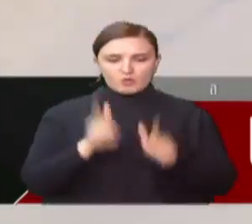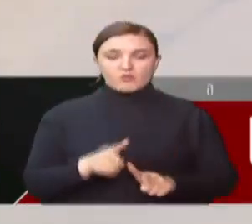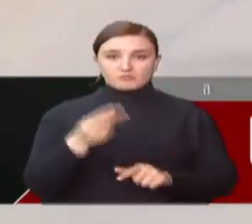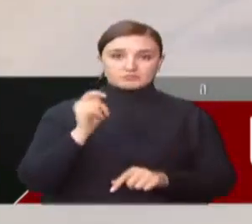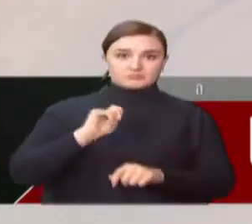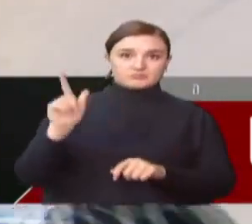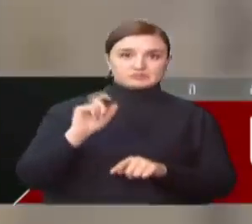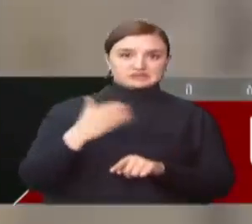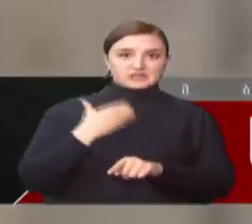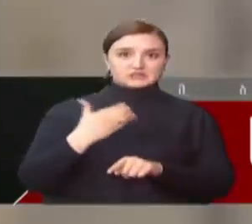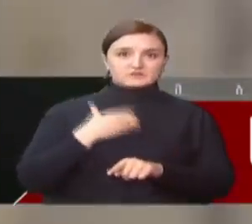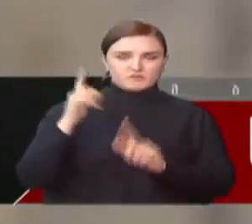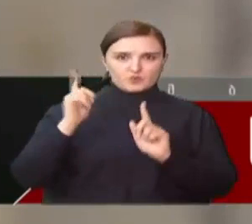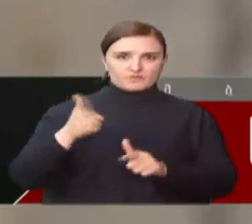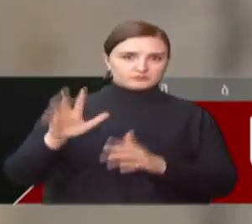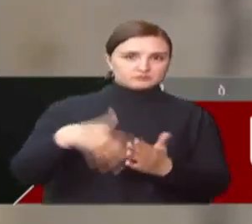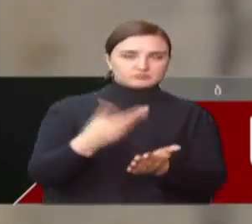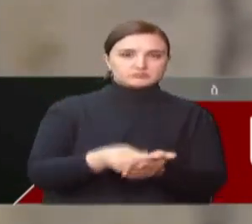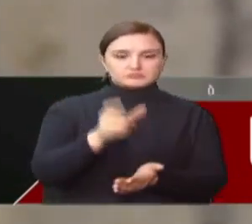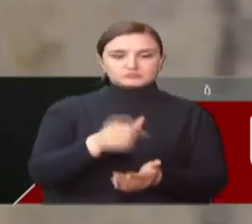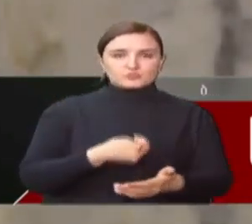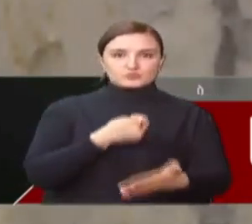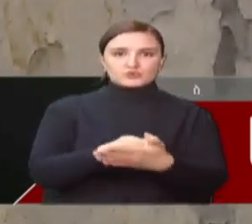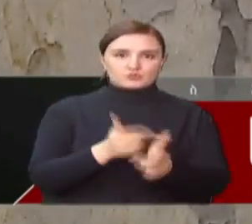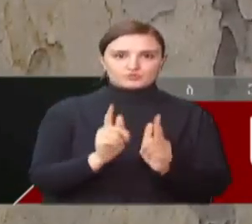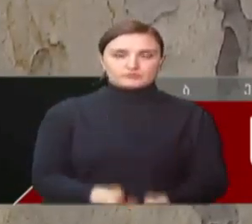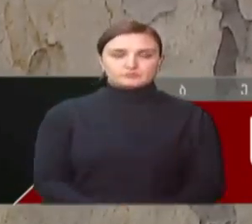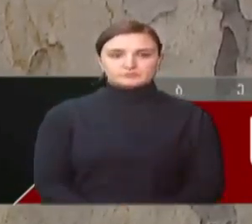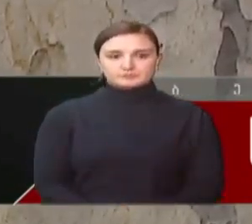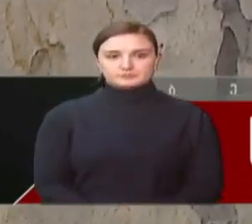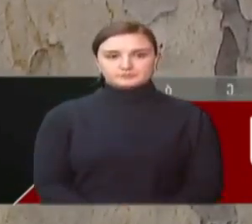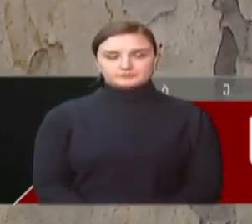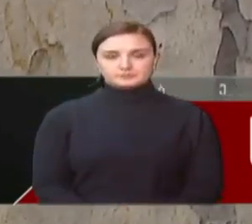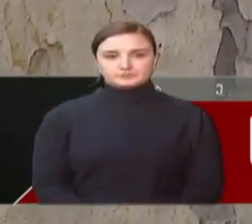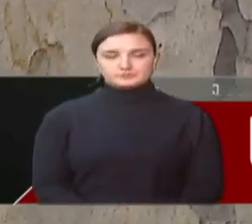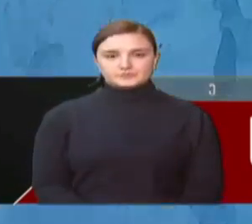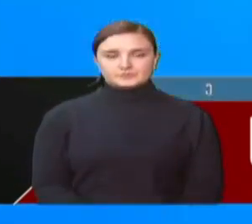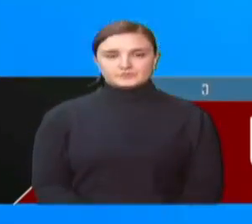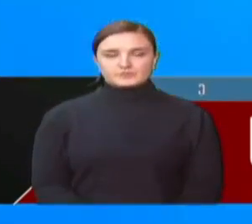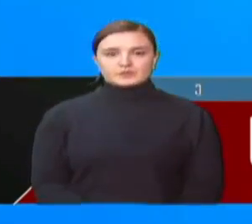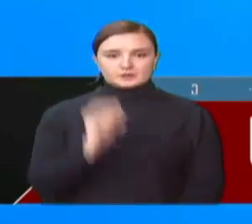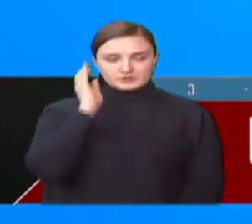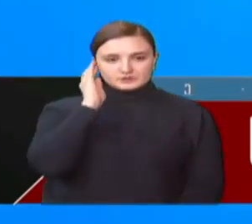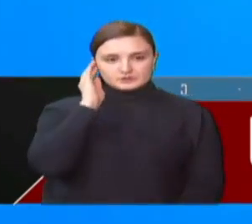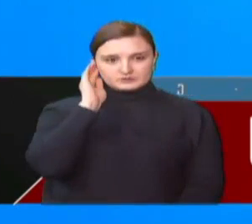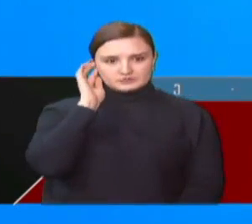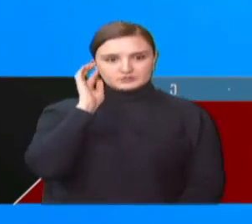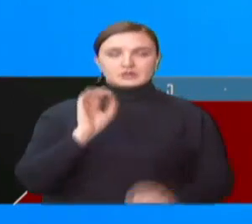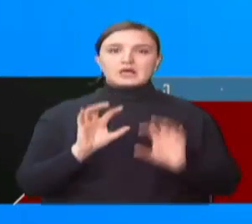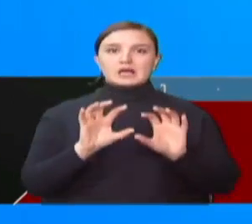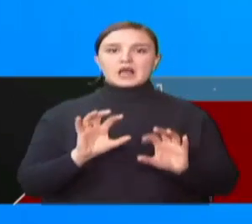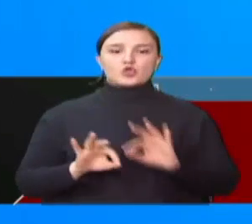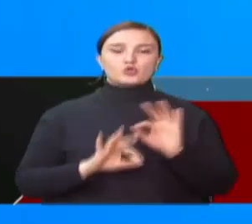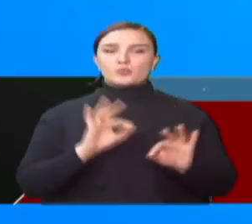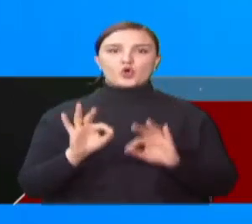მიყენებული ზარალი თქვენი სადაზღვევო პოლისის საფუძველ ზიანას გაურდება. Canon proiectul ეხლა გადამუშავებას გადის, ამ